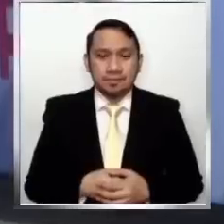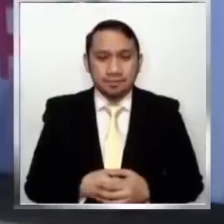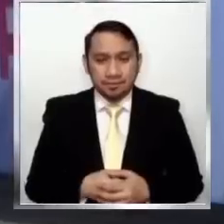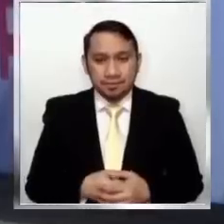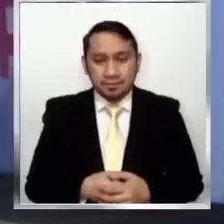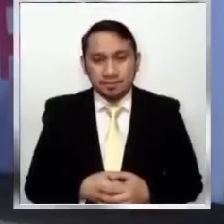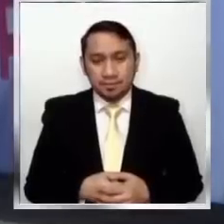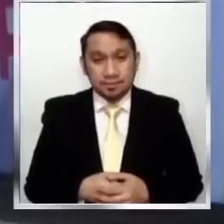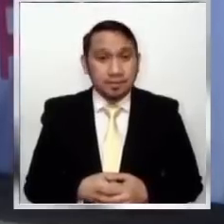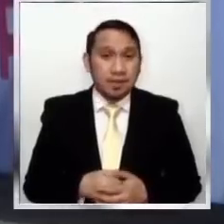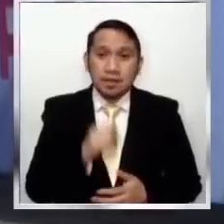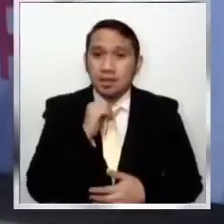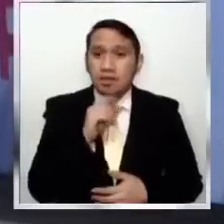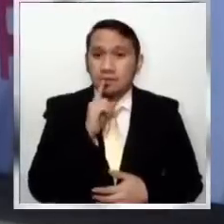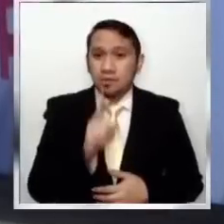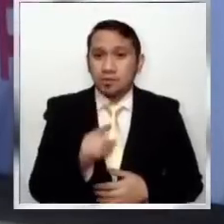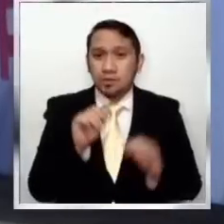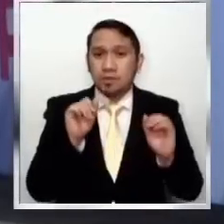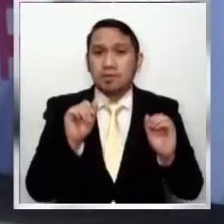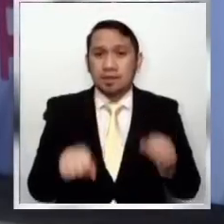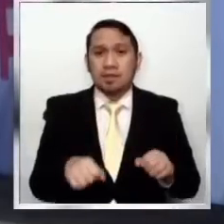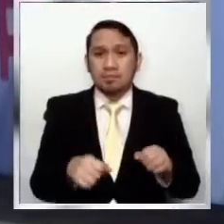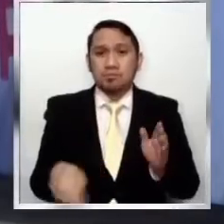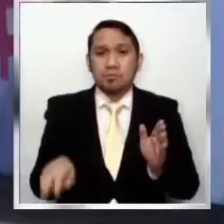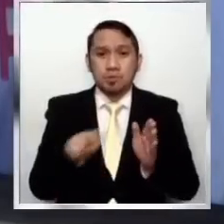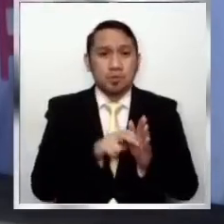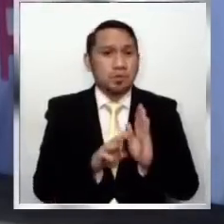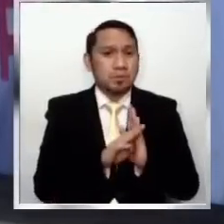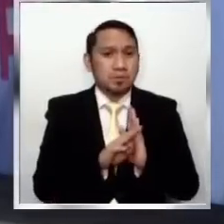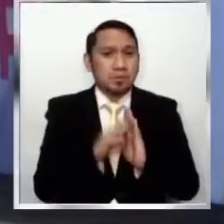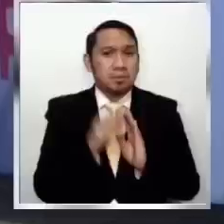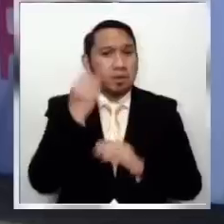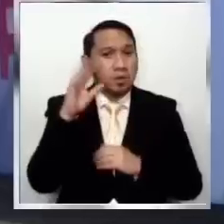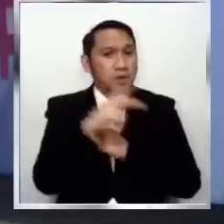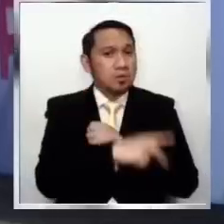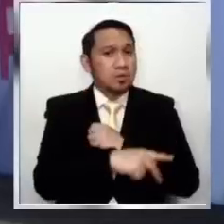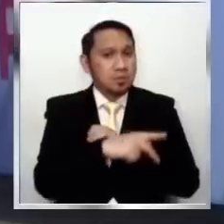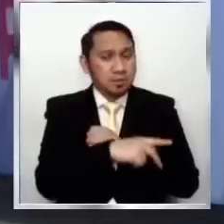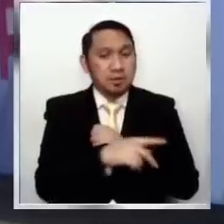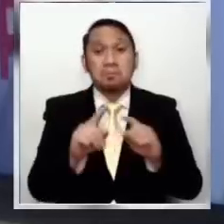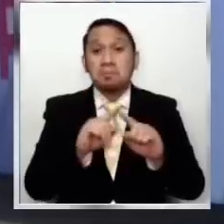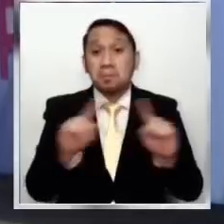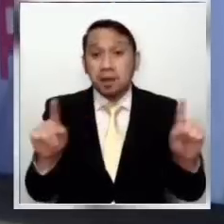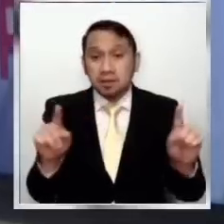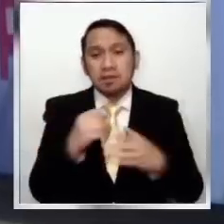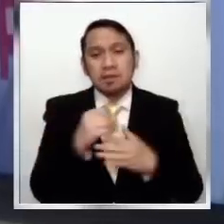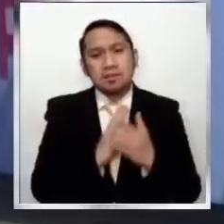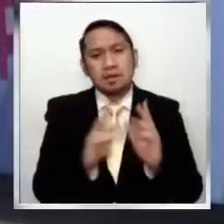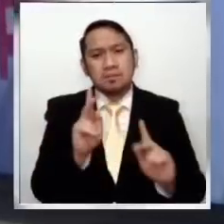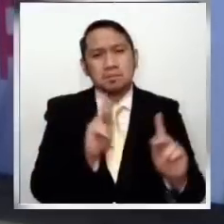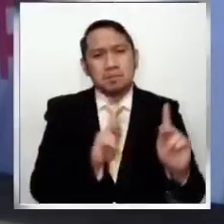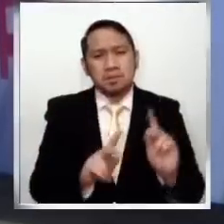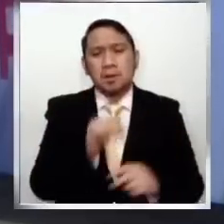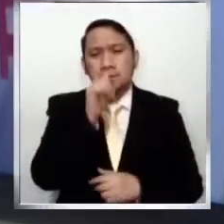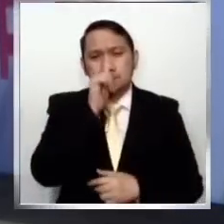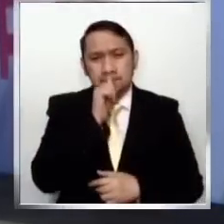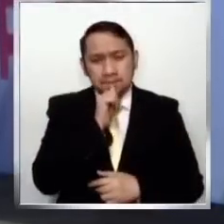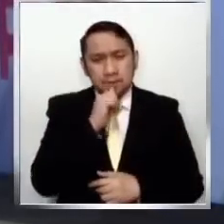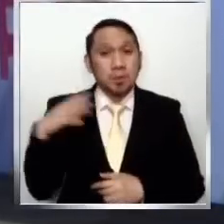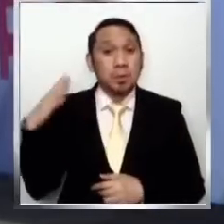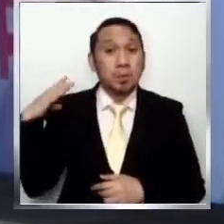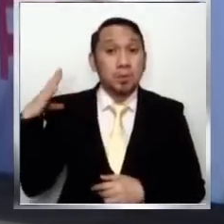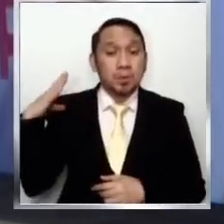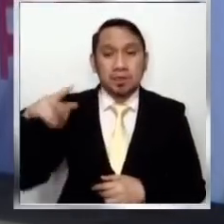Di man tiyak na makakasakay ng bus pauwi sa kanilang probinsya, may mga matyaga pa rin nag-aabang at nagbabaka sakali sa Paranaque Integrated